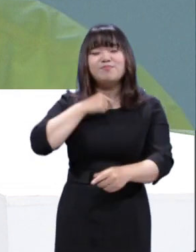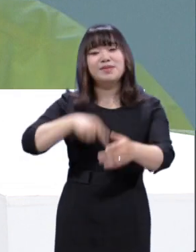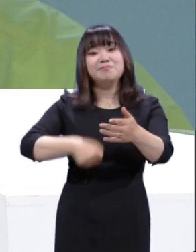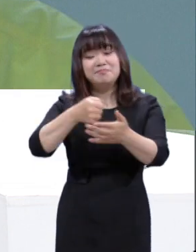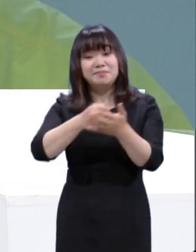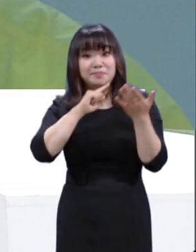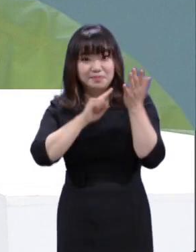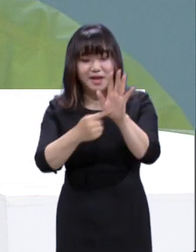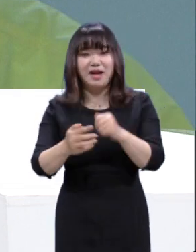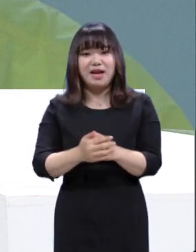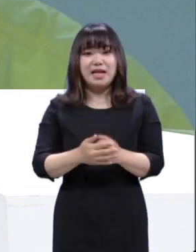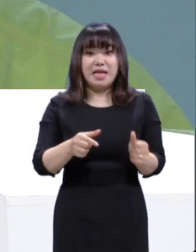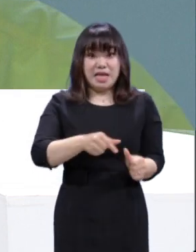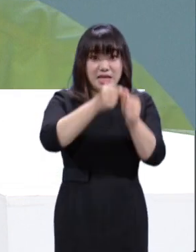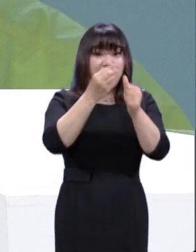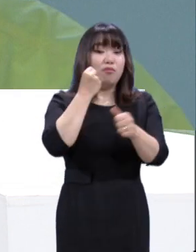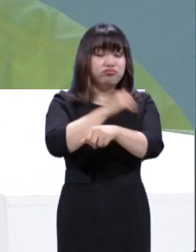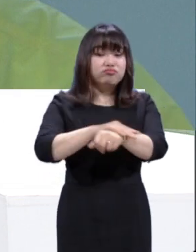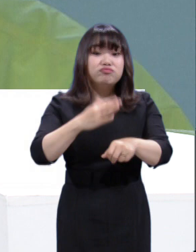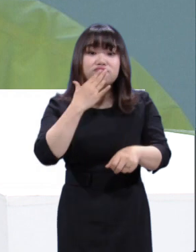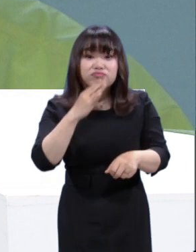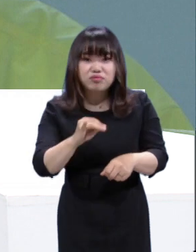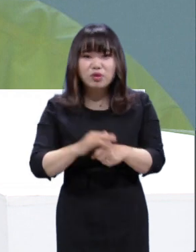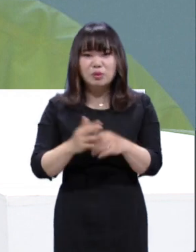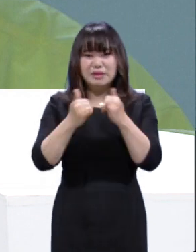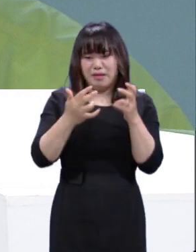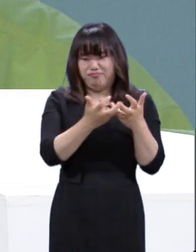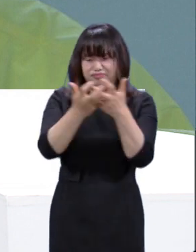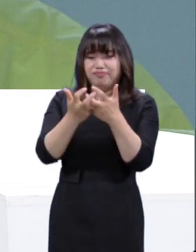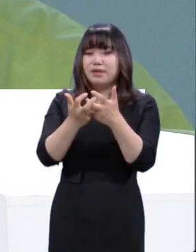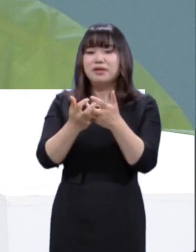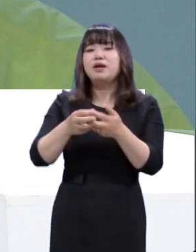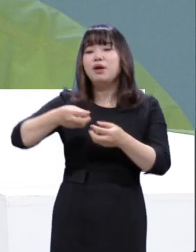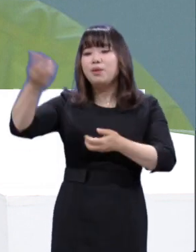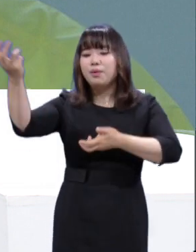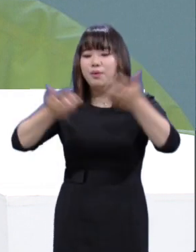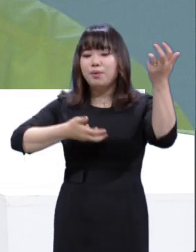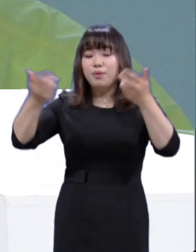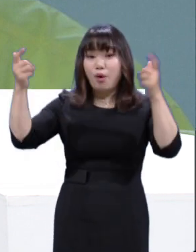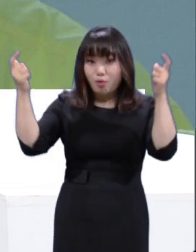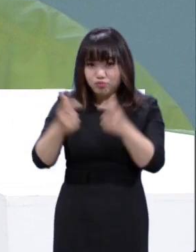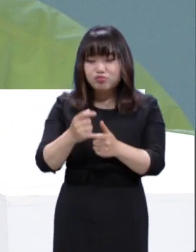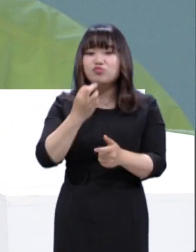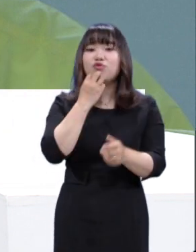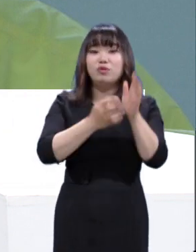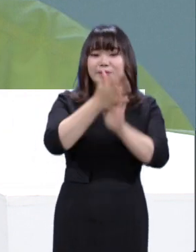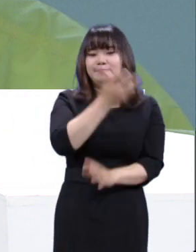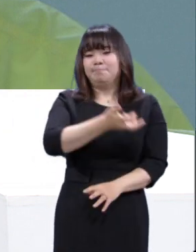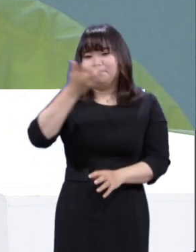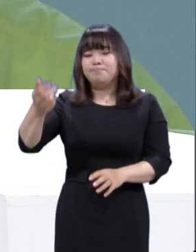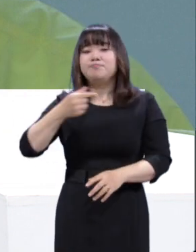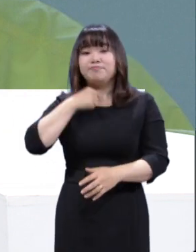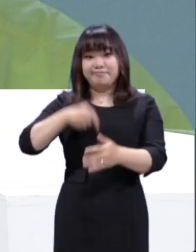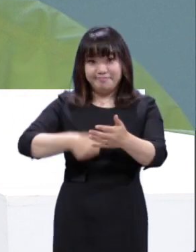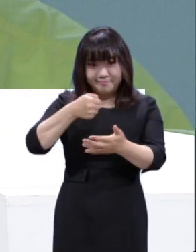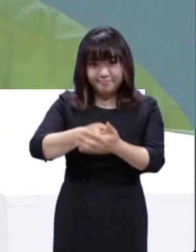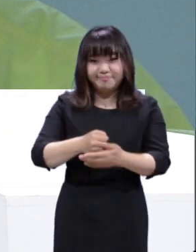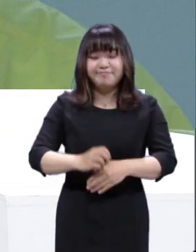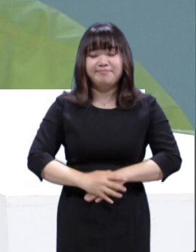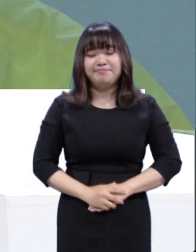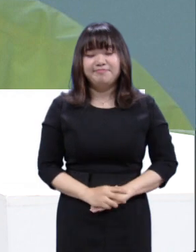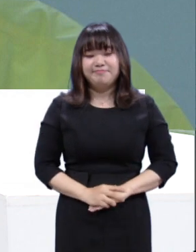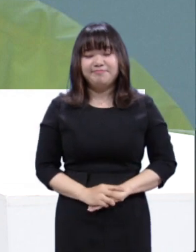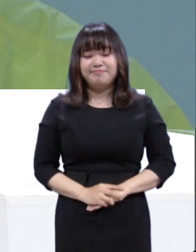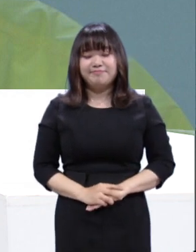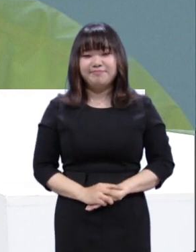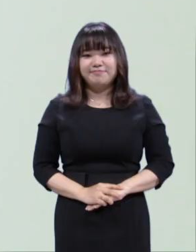통해 안정고용을 현실화하고 또 과밀한 서울을 해체하기 위해 수도 이전을 적극 추진한다는 입장입니다. 이재원 기자가